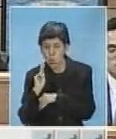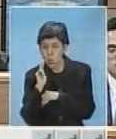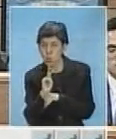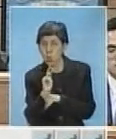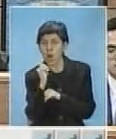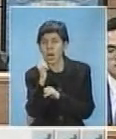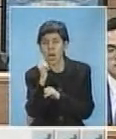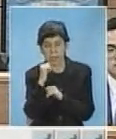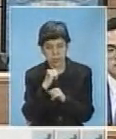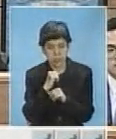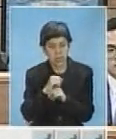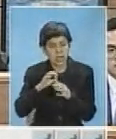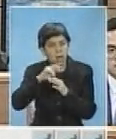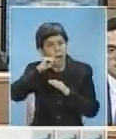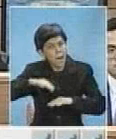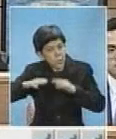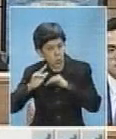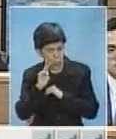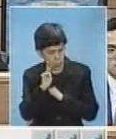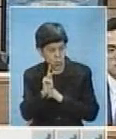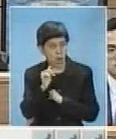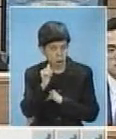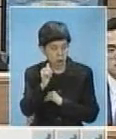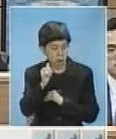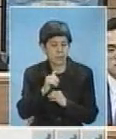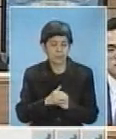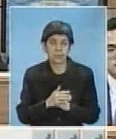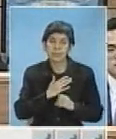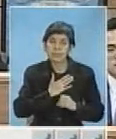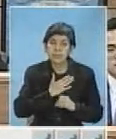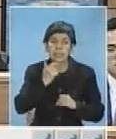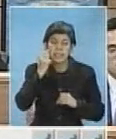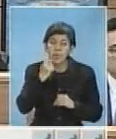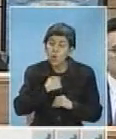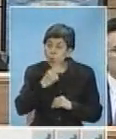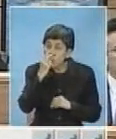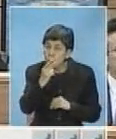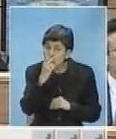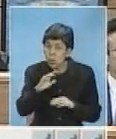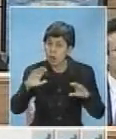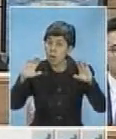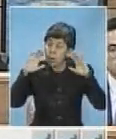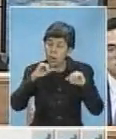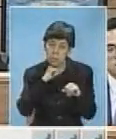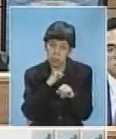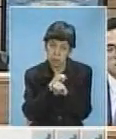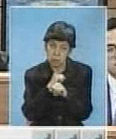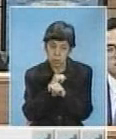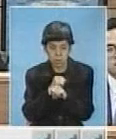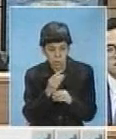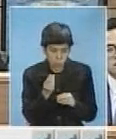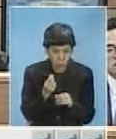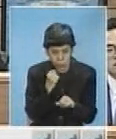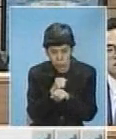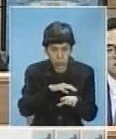กอบการที่ได้รับความเสียหายจากอุทกภัยเราเพียงหวังและติดตามว่ารัฐบาลจะเร่งรีบใน